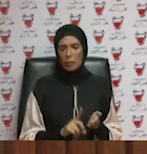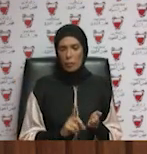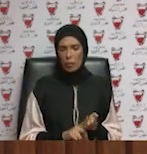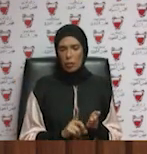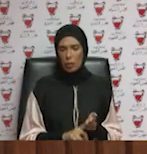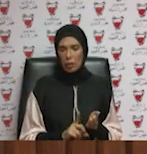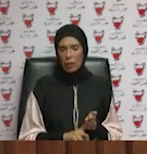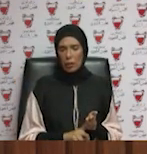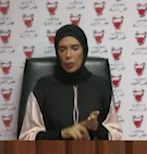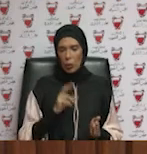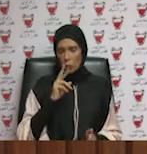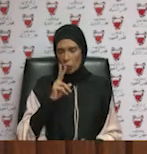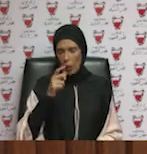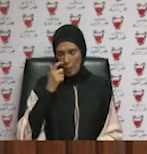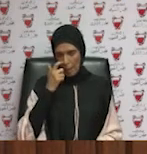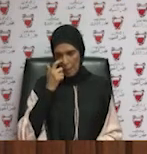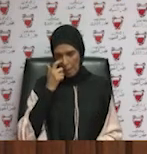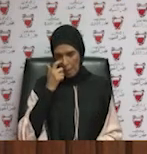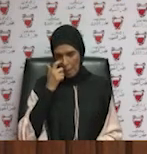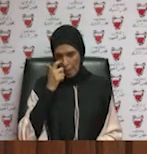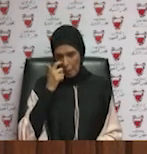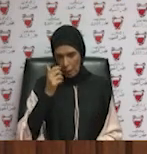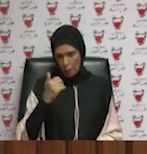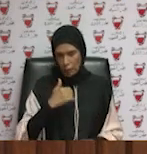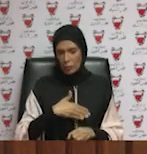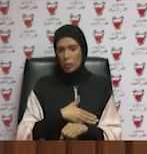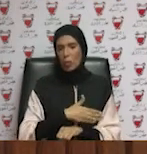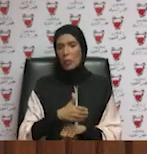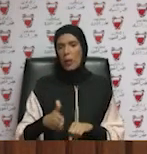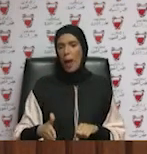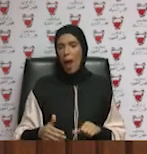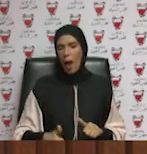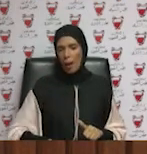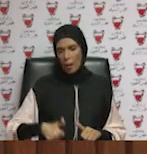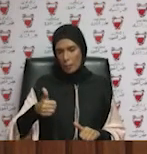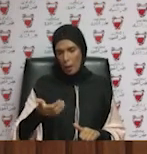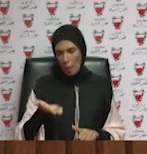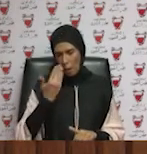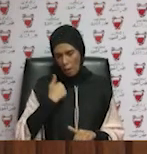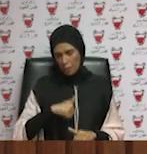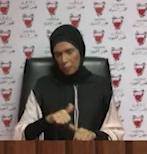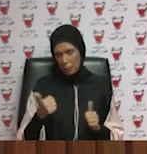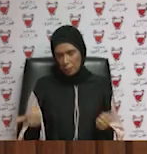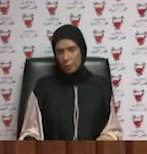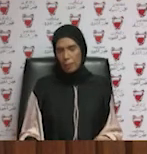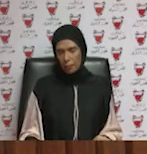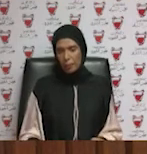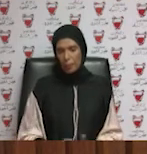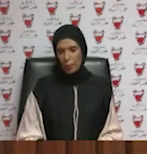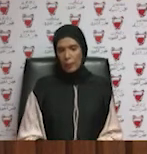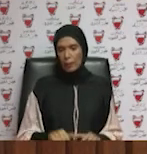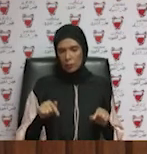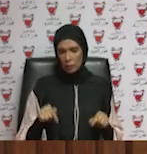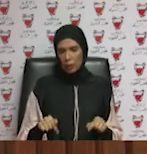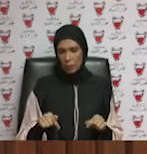نتمثل بالقول تأتي متأخرا خيرا من أن لا تأتي. الآن